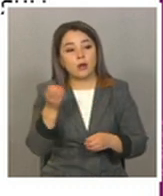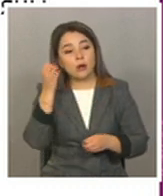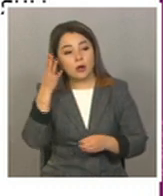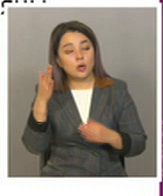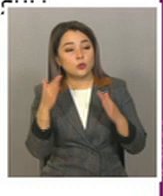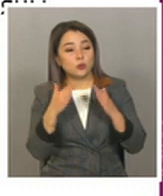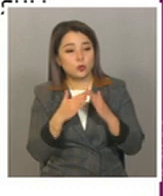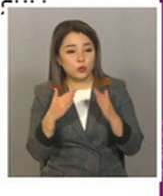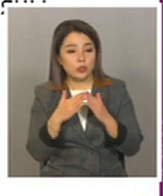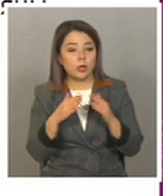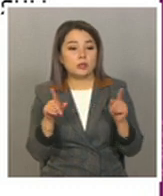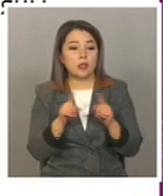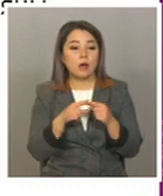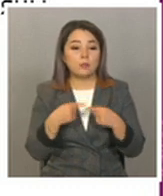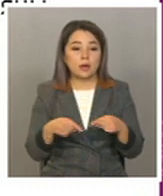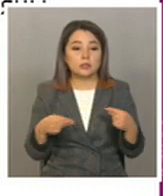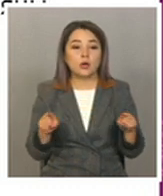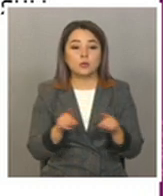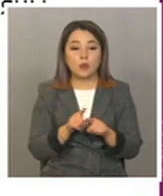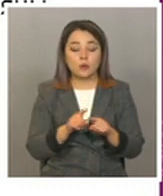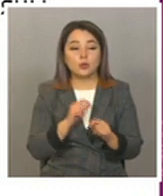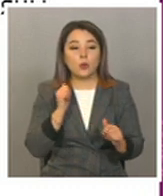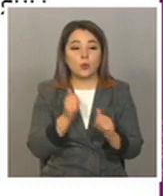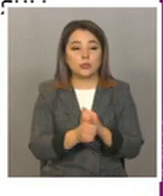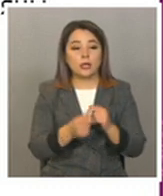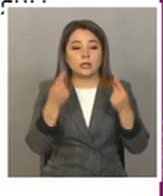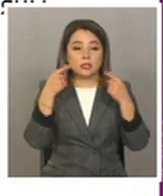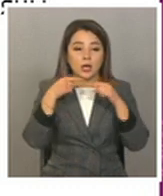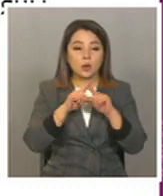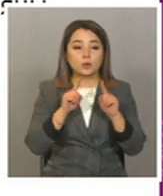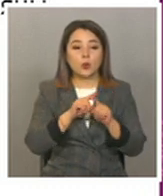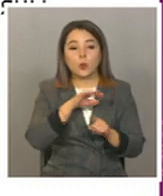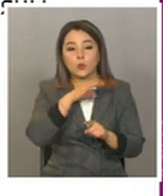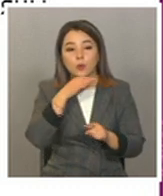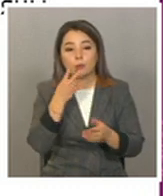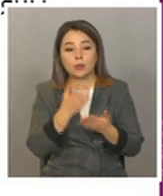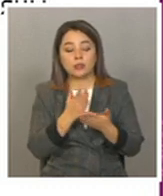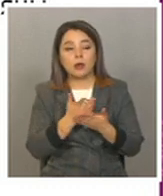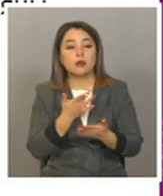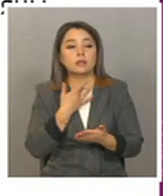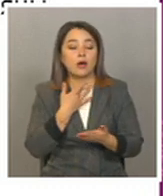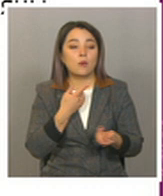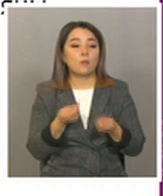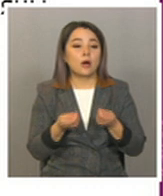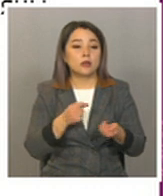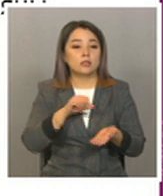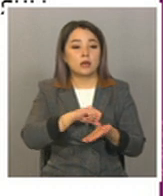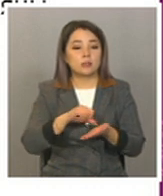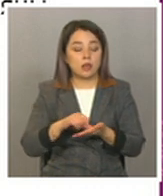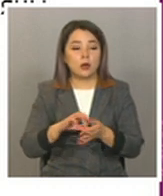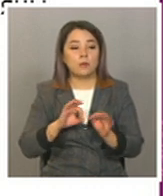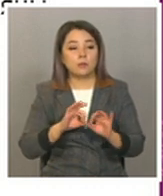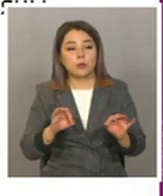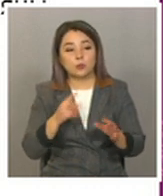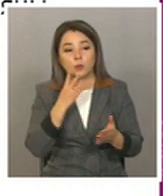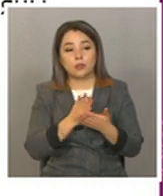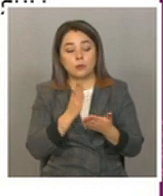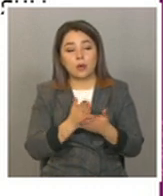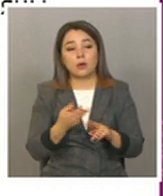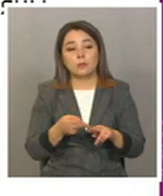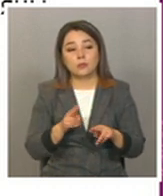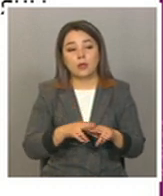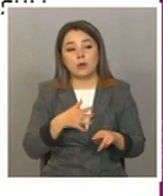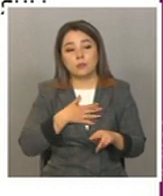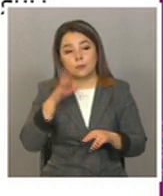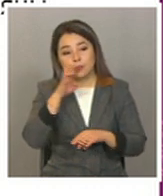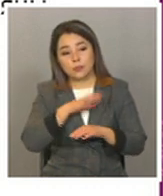үйлер және басқа да озық технологиялардың көбі дауыспен басқарылады деп болжанып отыр. Біз